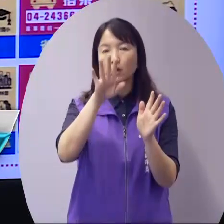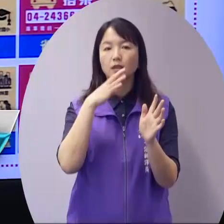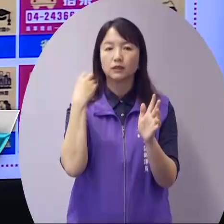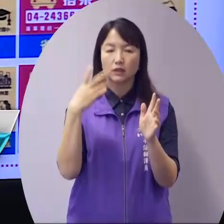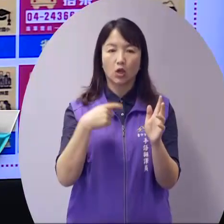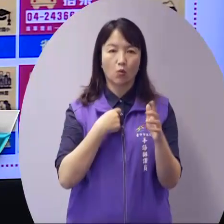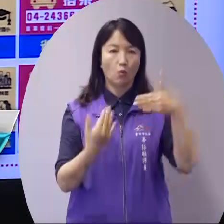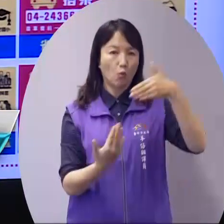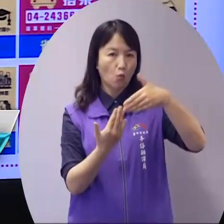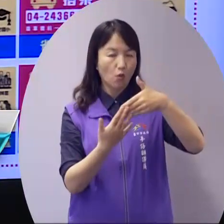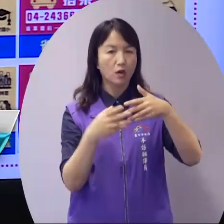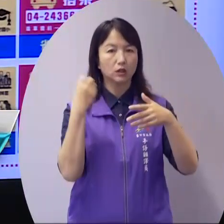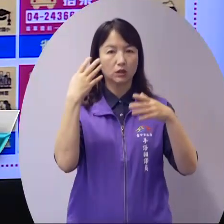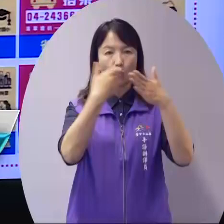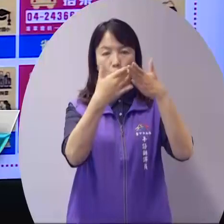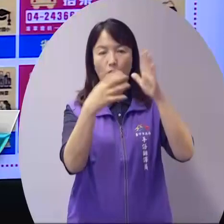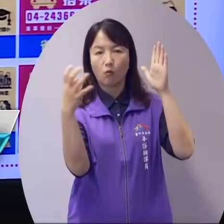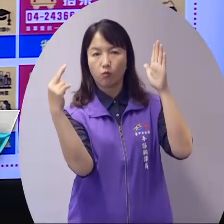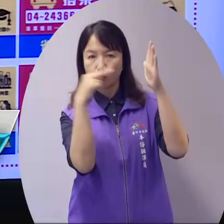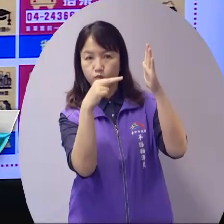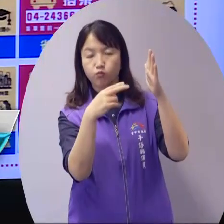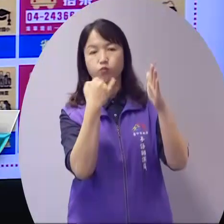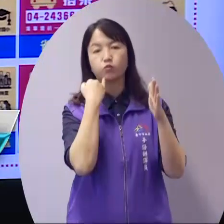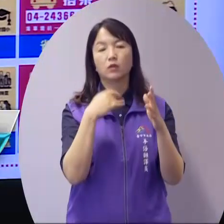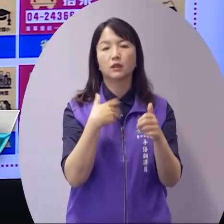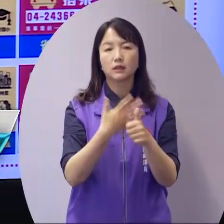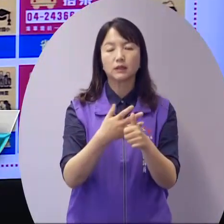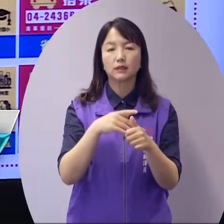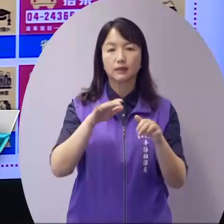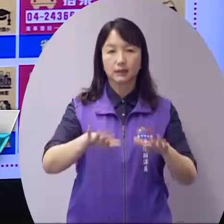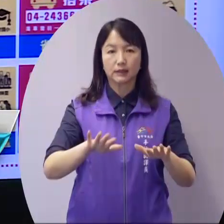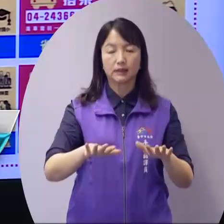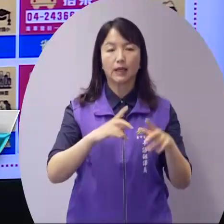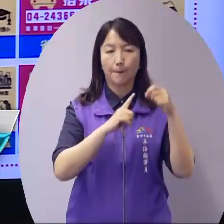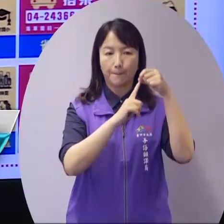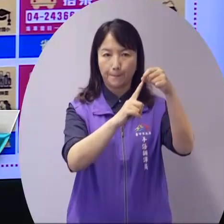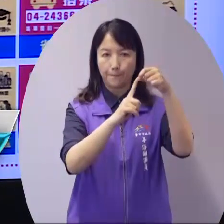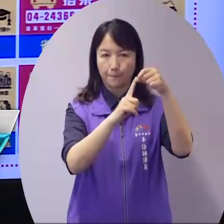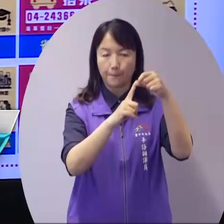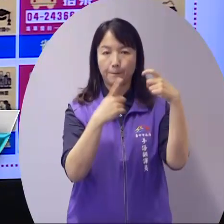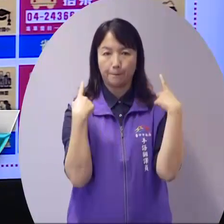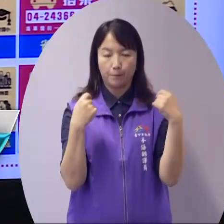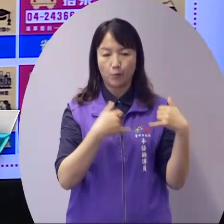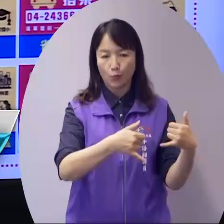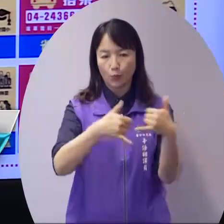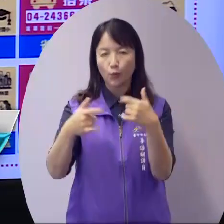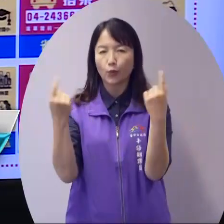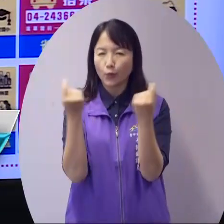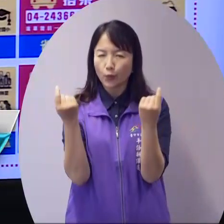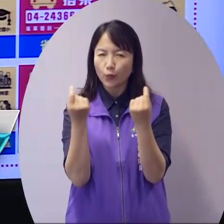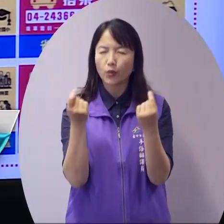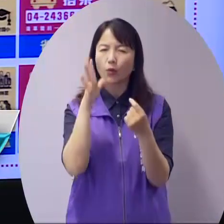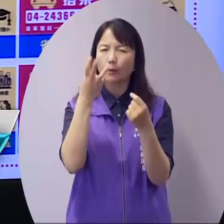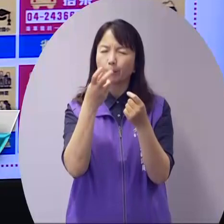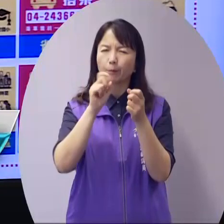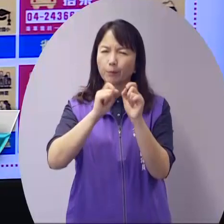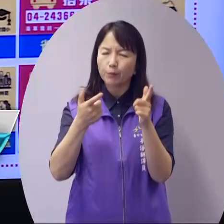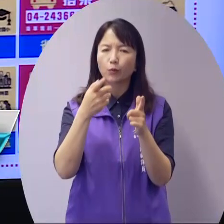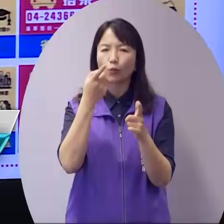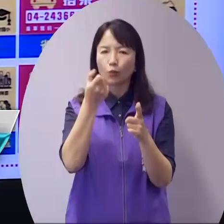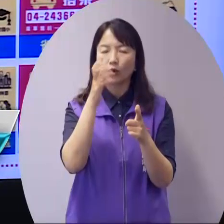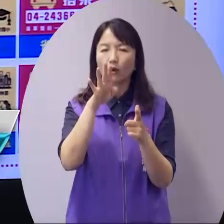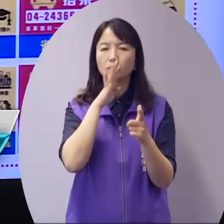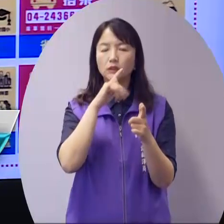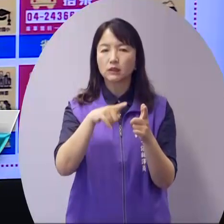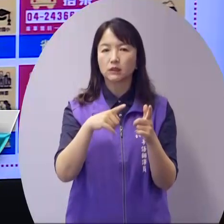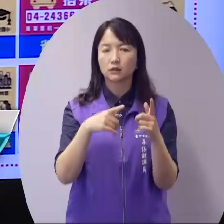装，那新的标示，那也会让它跟既有的公车系统有点一样又有点不一样。那事实上